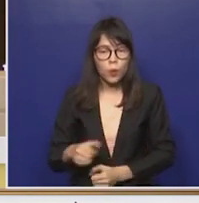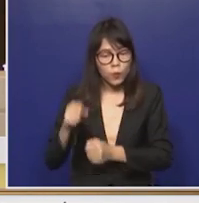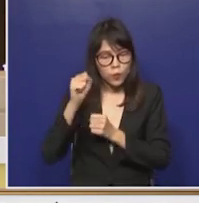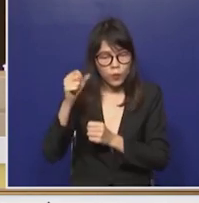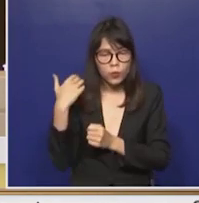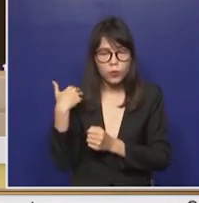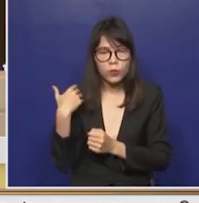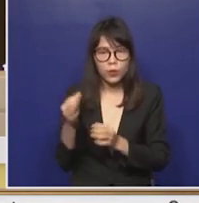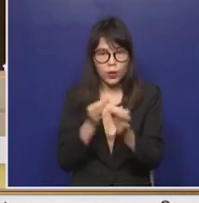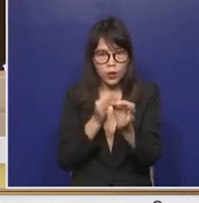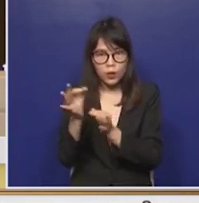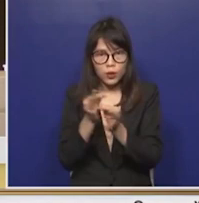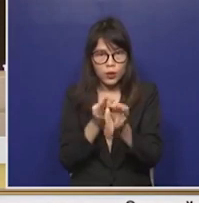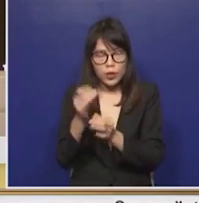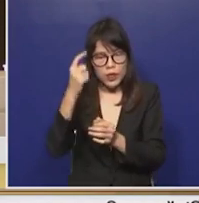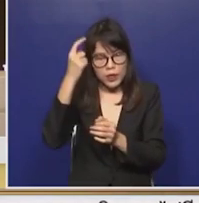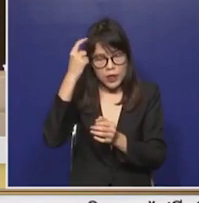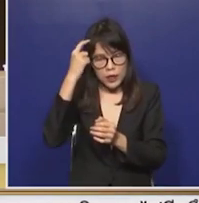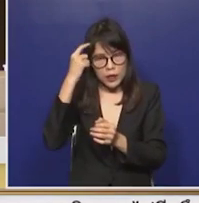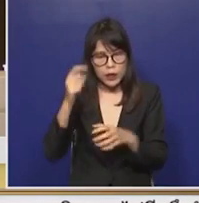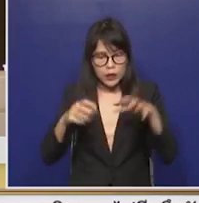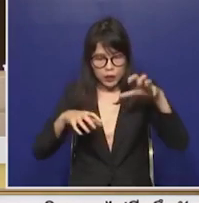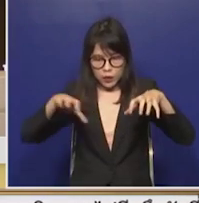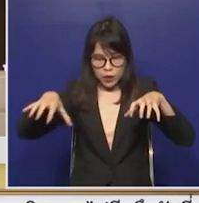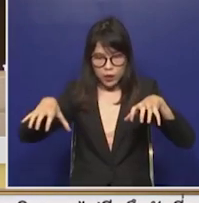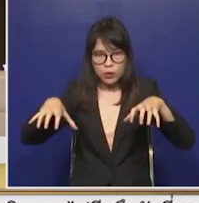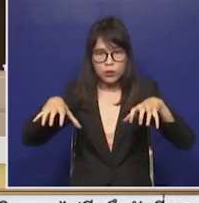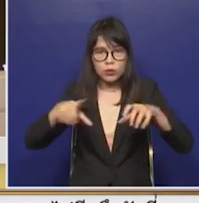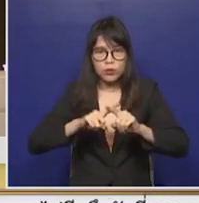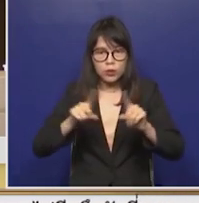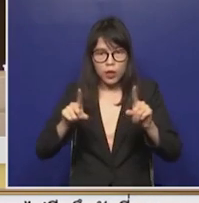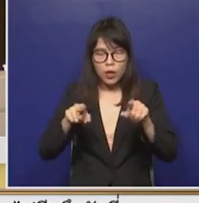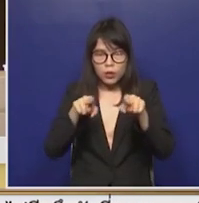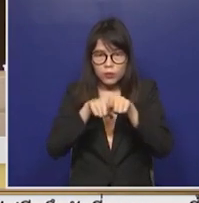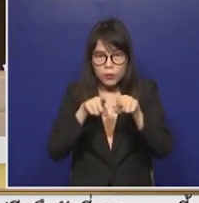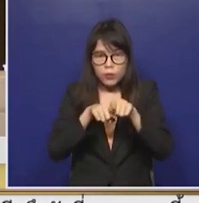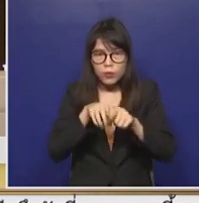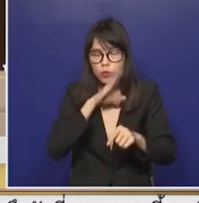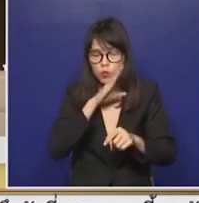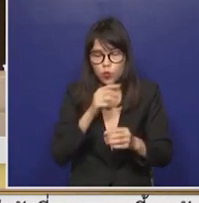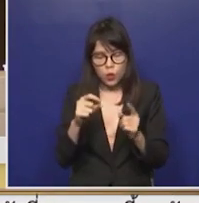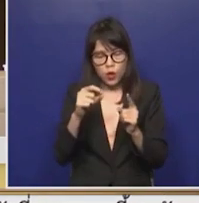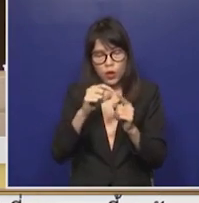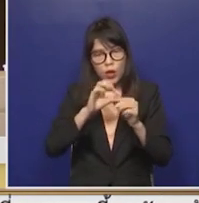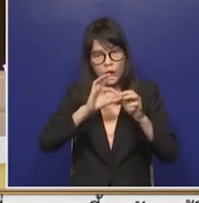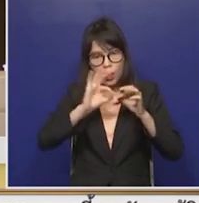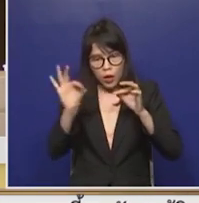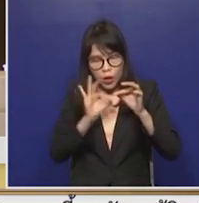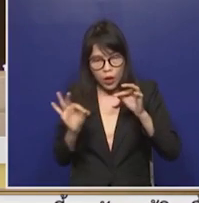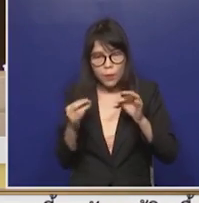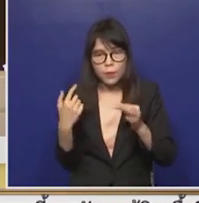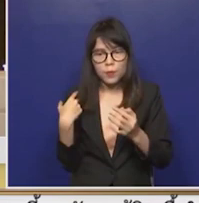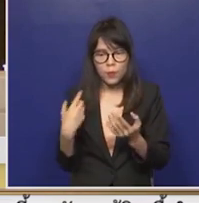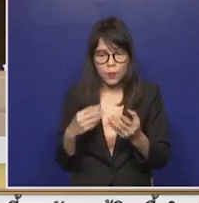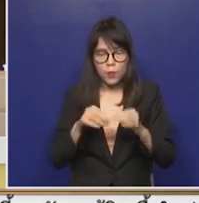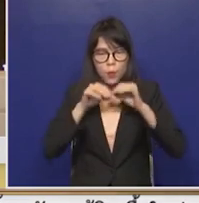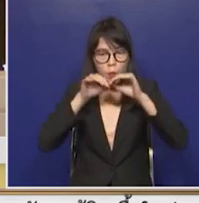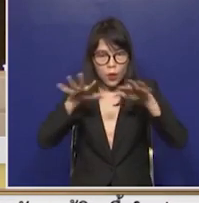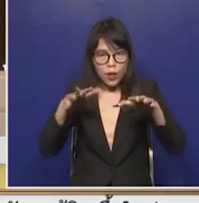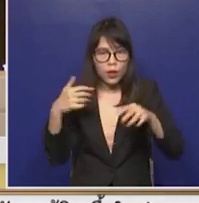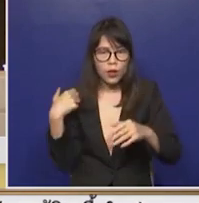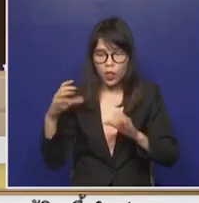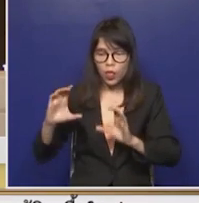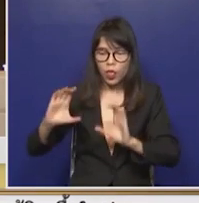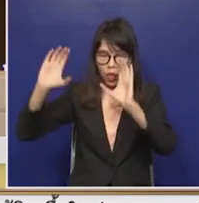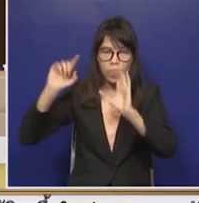ความปรารถนาดีทั้งสองฝ่ายเพราะถ้าข้อความนี้ปรากฏแน่นอนรัฐบาลคงไม่อยู่เฉยรัฐบาล